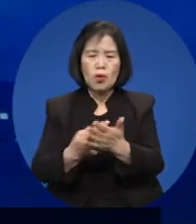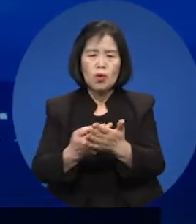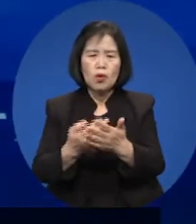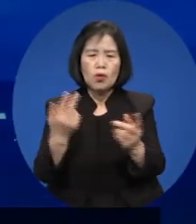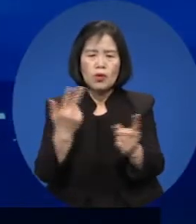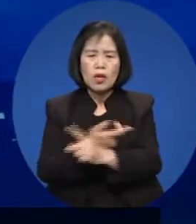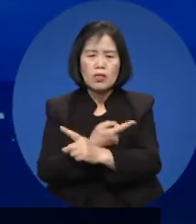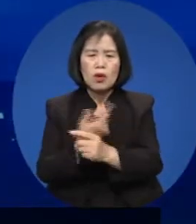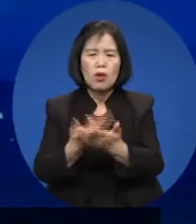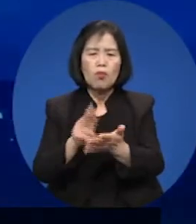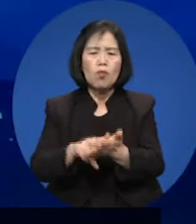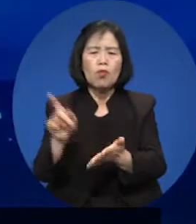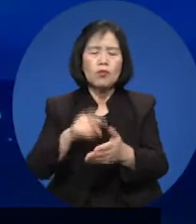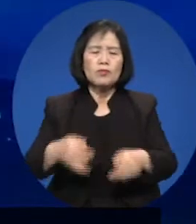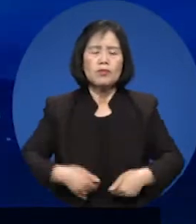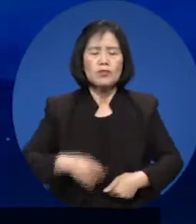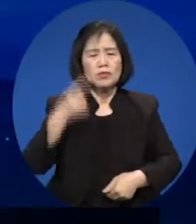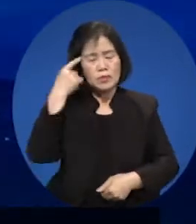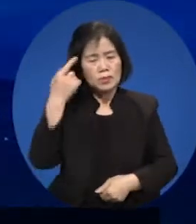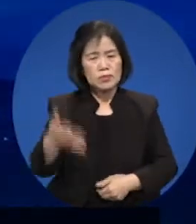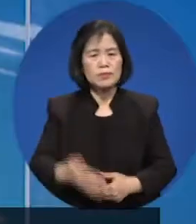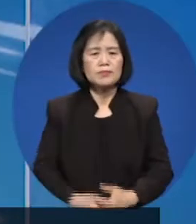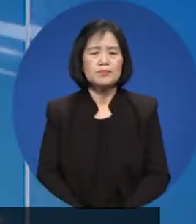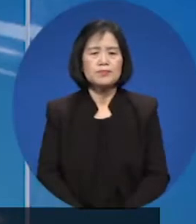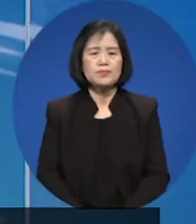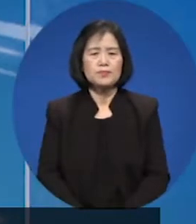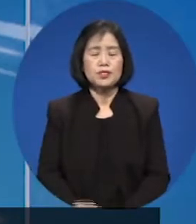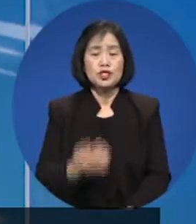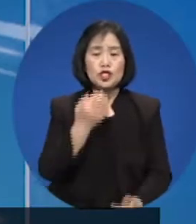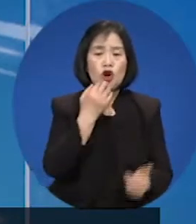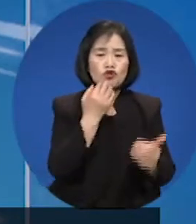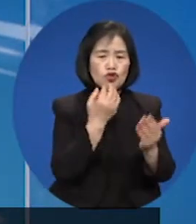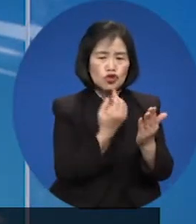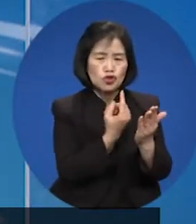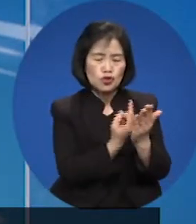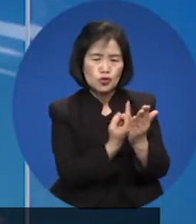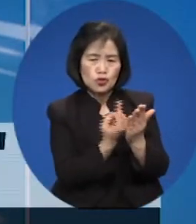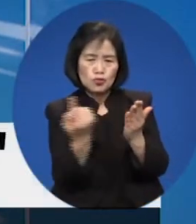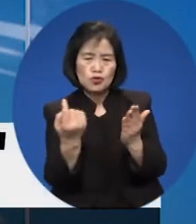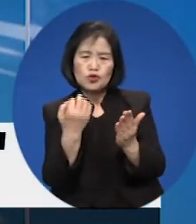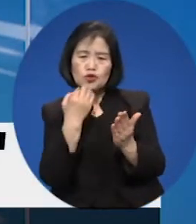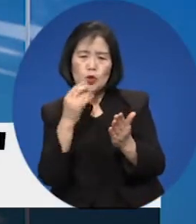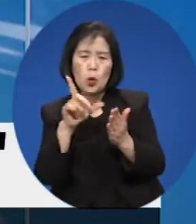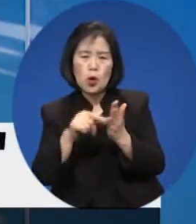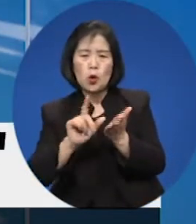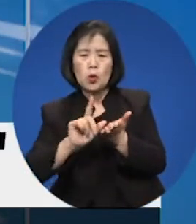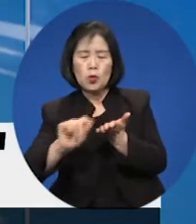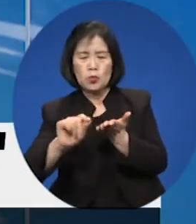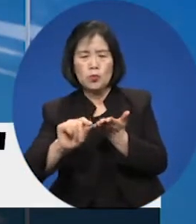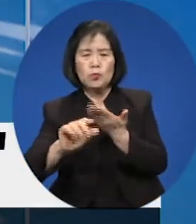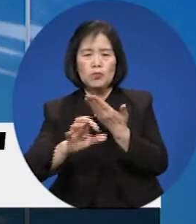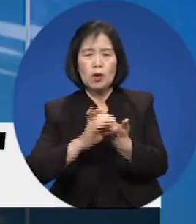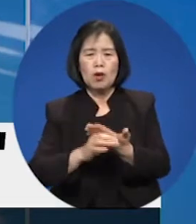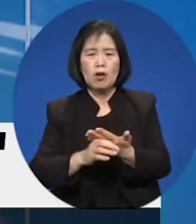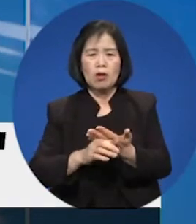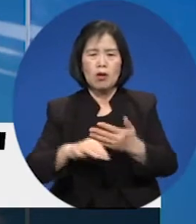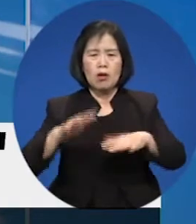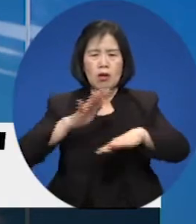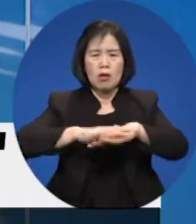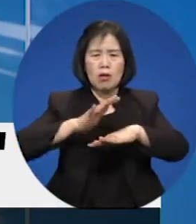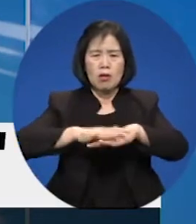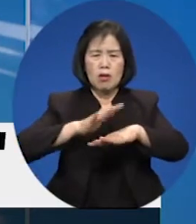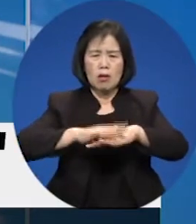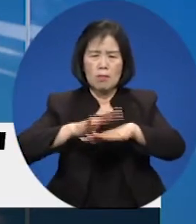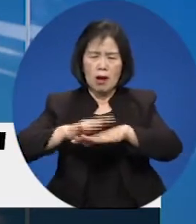평론가 님 의견을 좀 주시죠 사실 보 우리가 서울을 조금 벗어나 가지구 수 조건을 만나 가도 흙과 습니다 이런